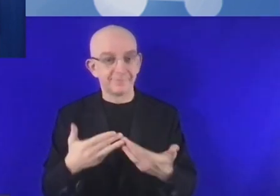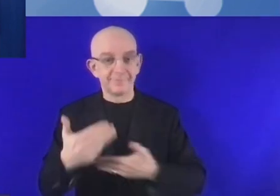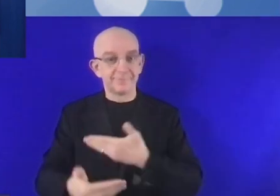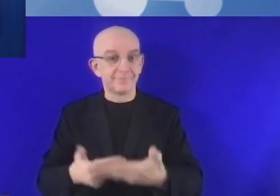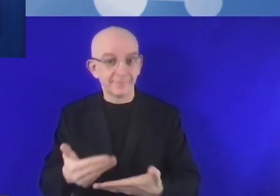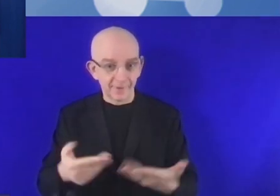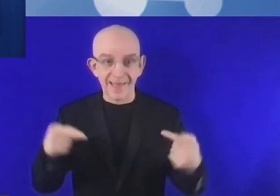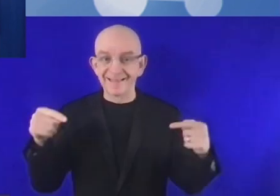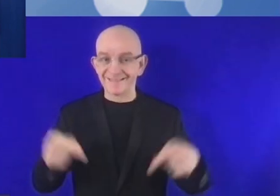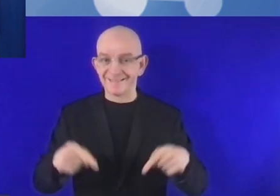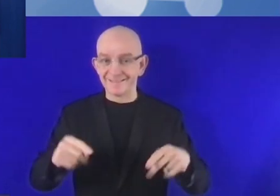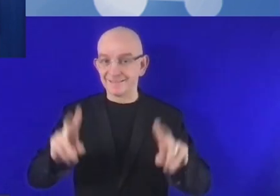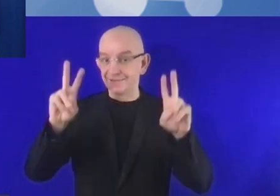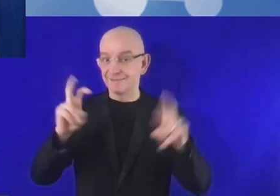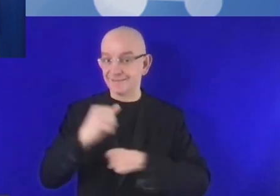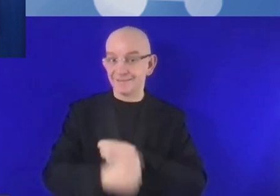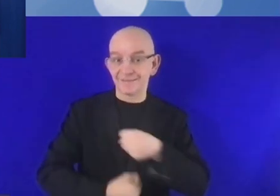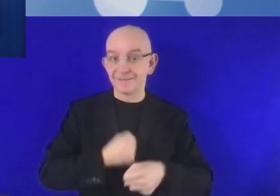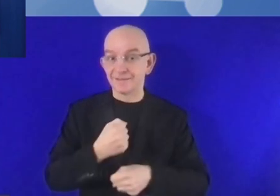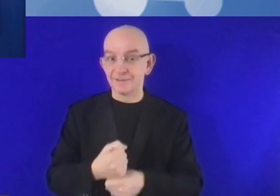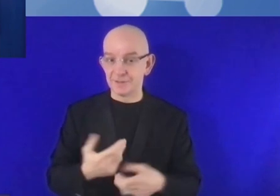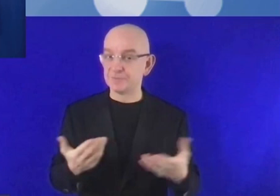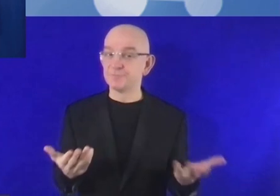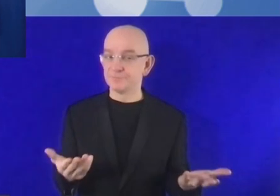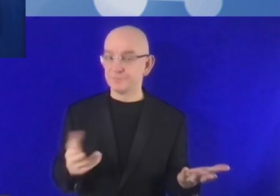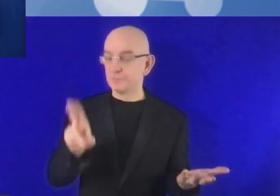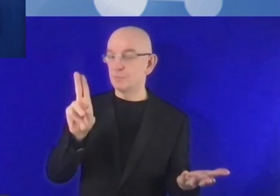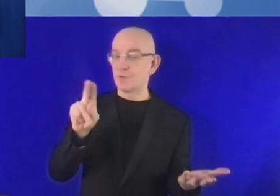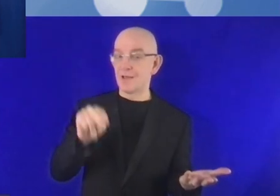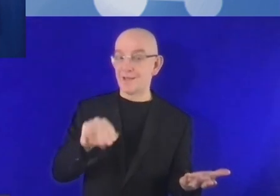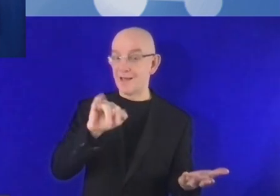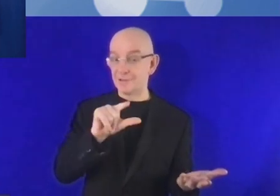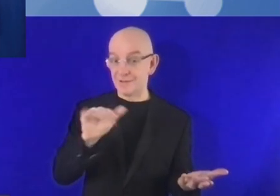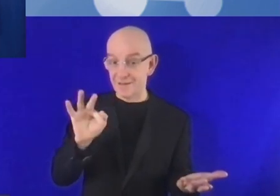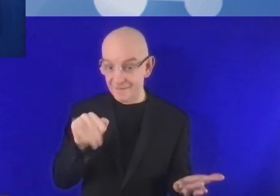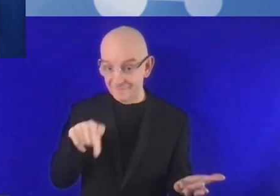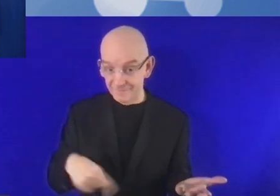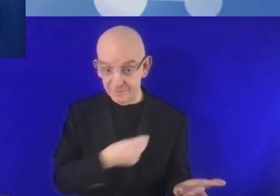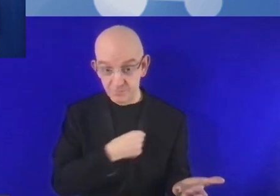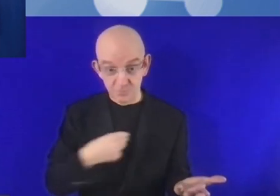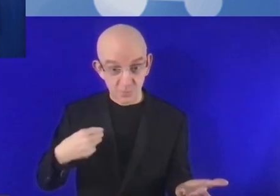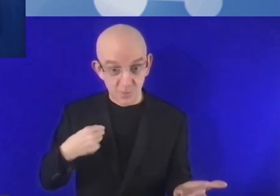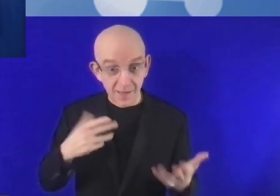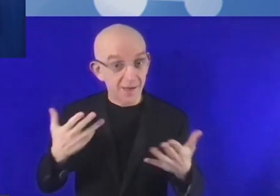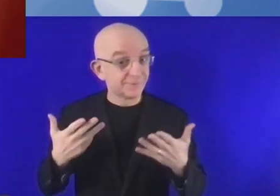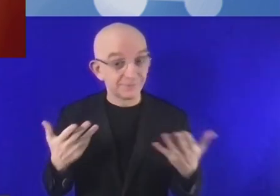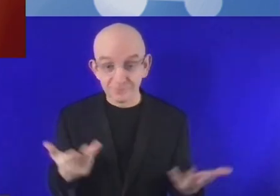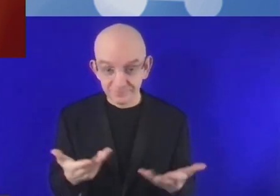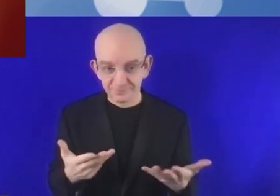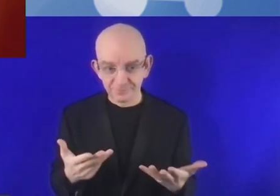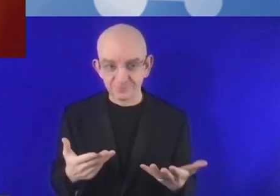że głównym mottem tegorocznego szczytu IGF w Polsce jest hasło